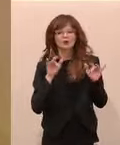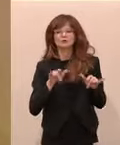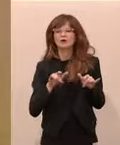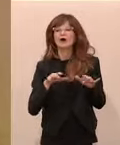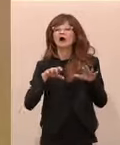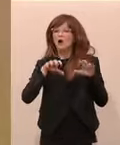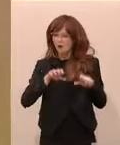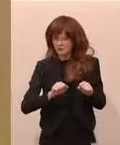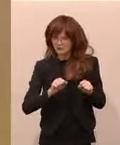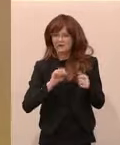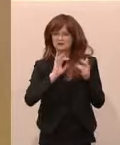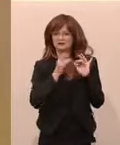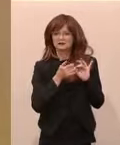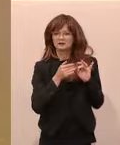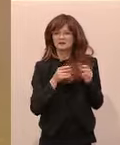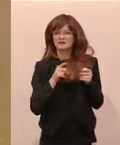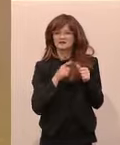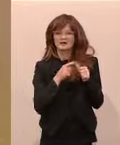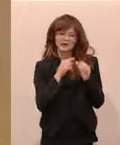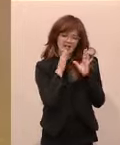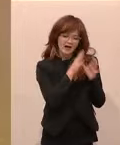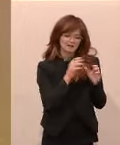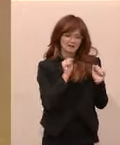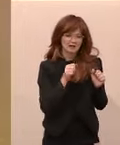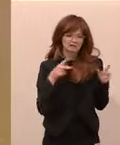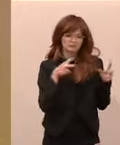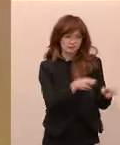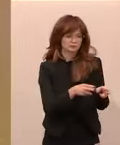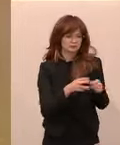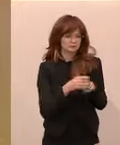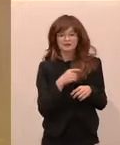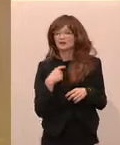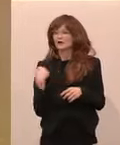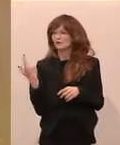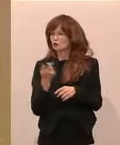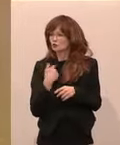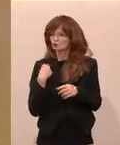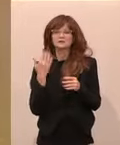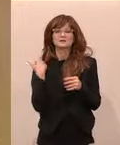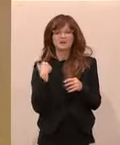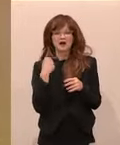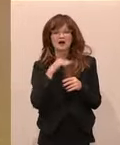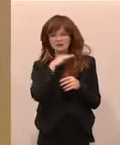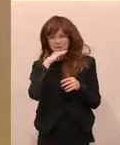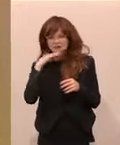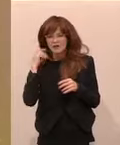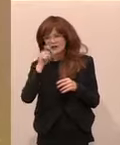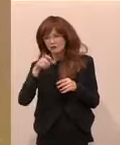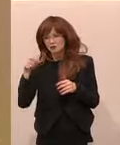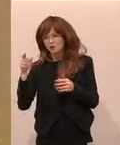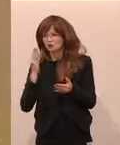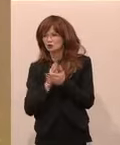Netz stark zu machen und einzugreifen. Viele von uns selbst waren schon Opfer von Hass im Netz. Und das betrifft alle Altersschichten